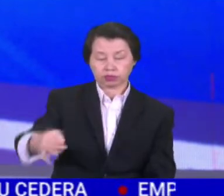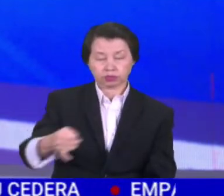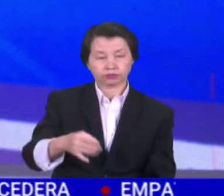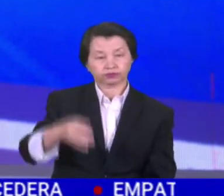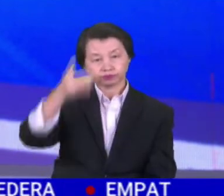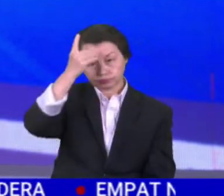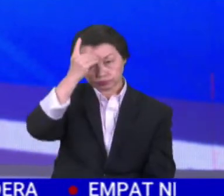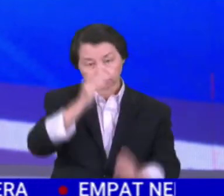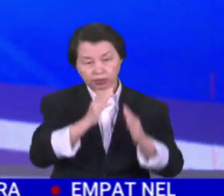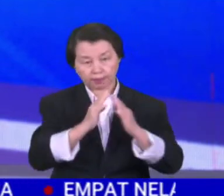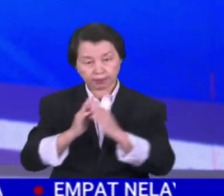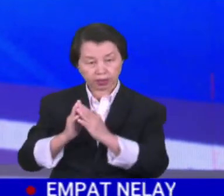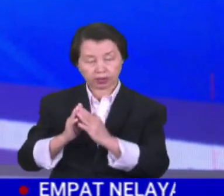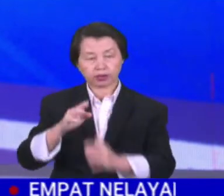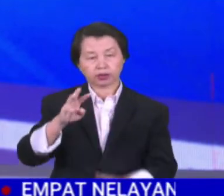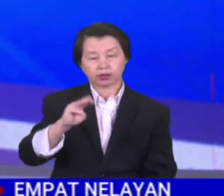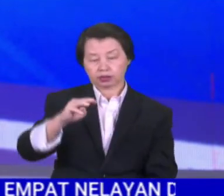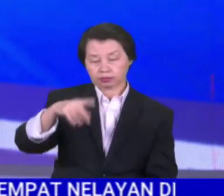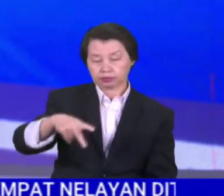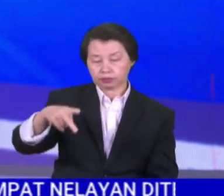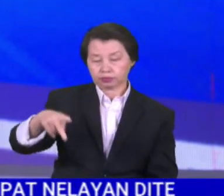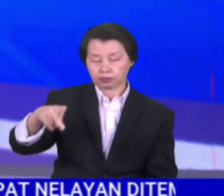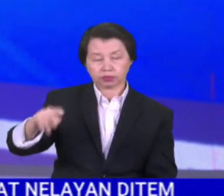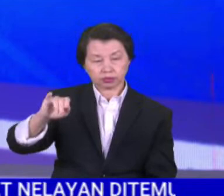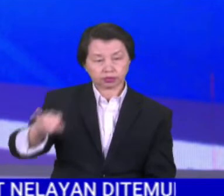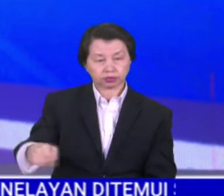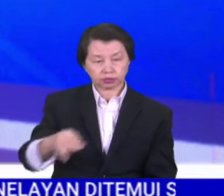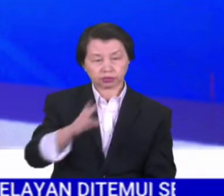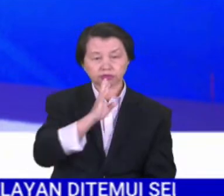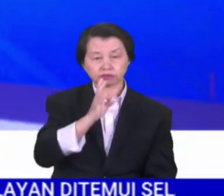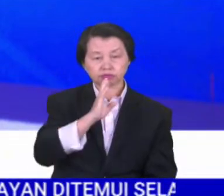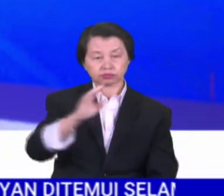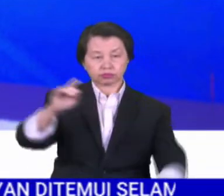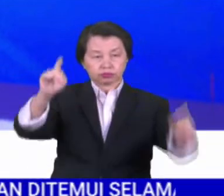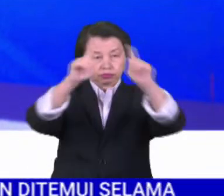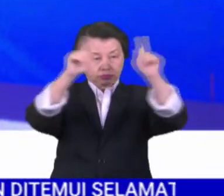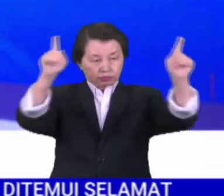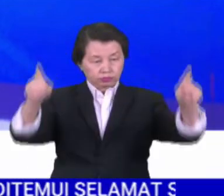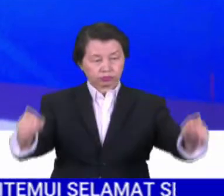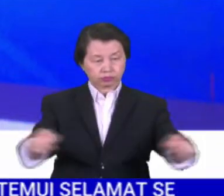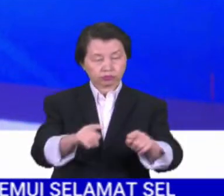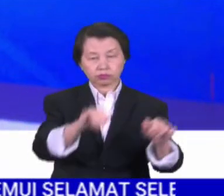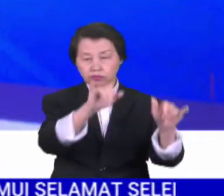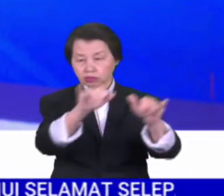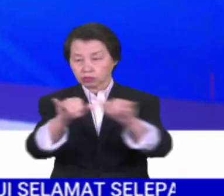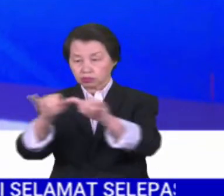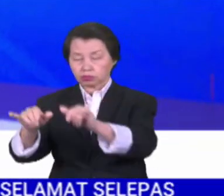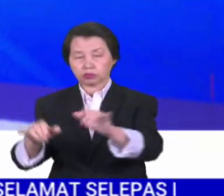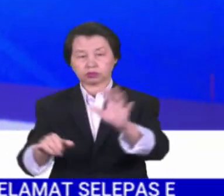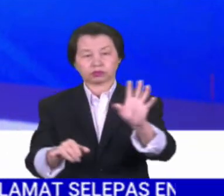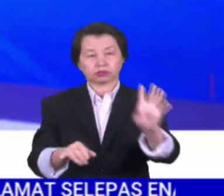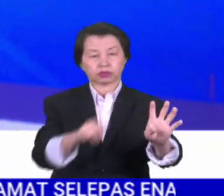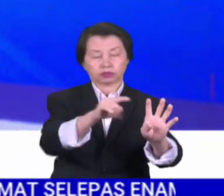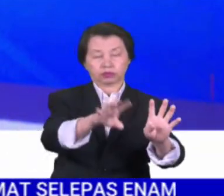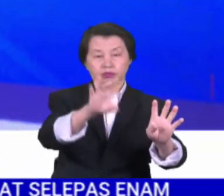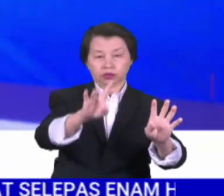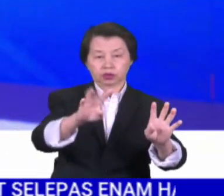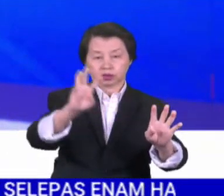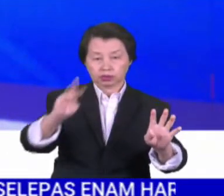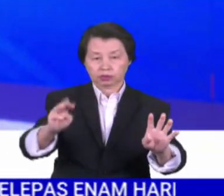Menurut Datuk Bandar Petaling Jaya Muhammad Azhan Mat Amir, skrin digital berukuran 4.8 meter